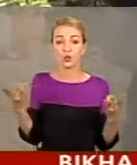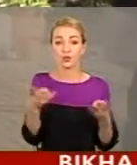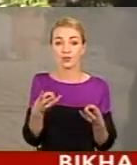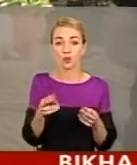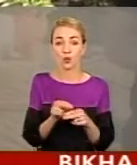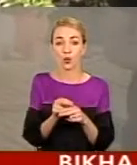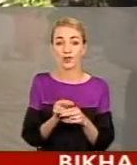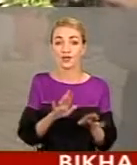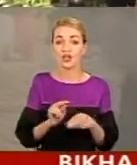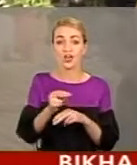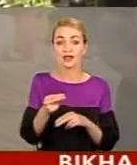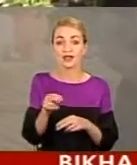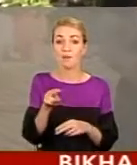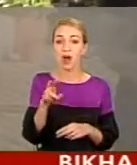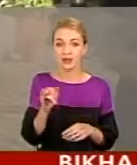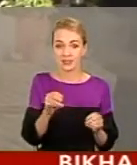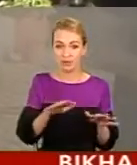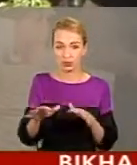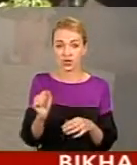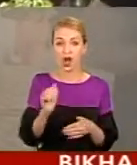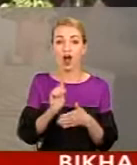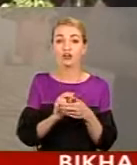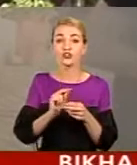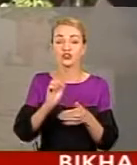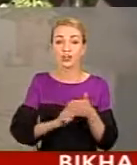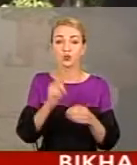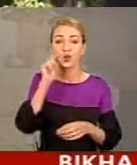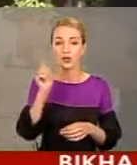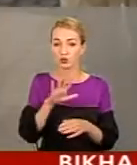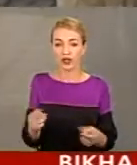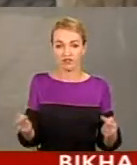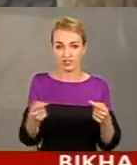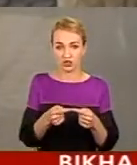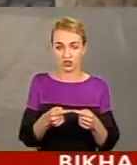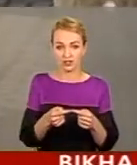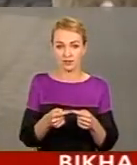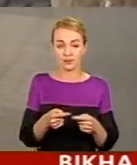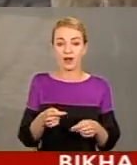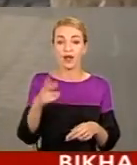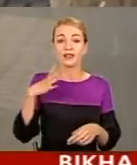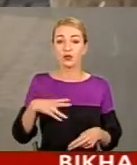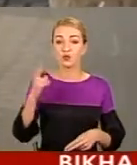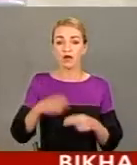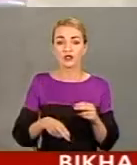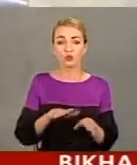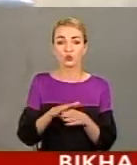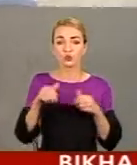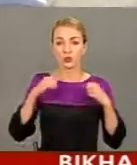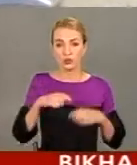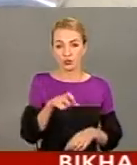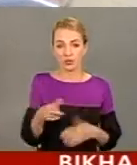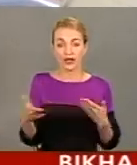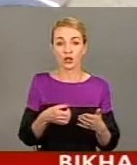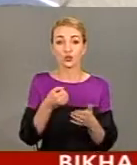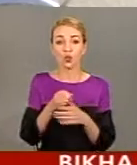приходити не через непальський землетрус, а через українську невизначеність. Терпець уривається навіть абсолютно спокійному люду, які